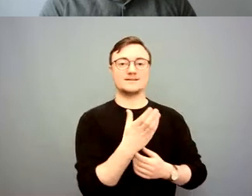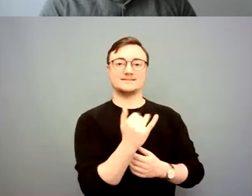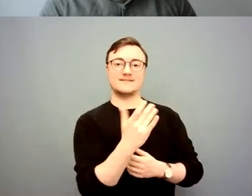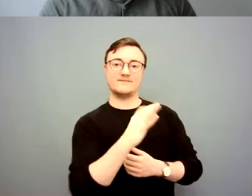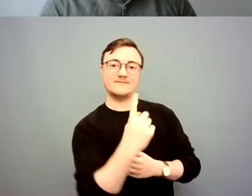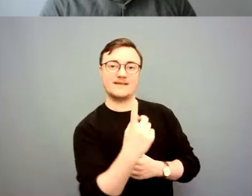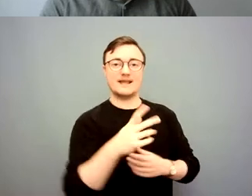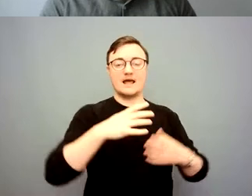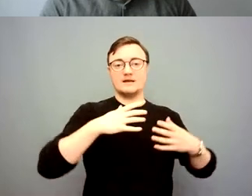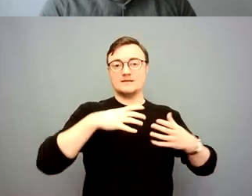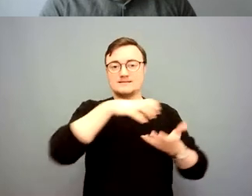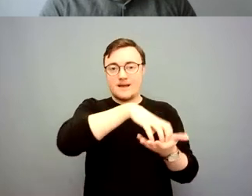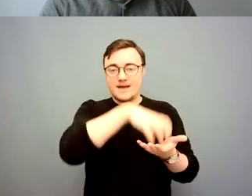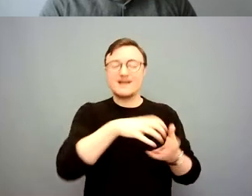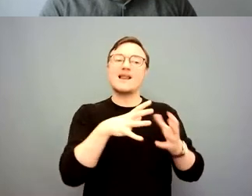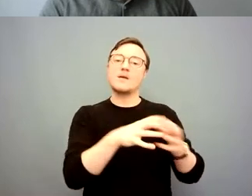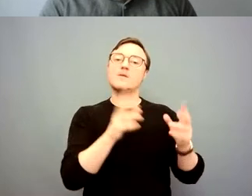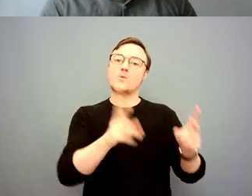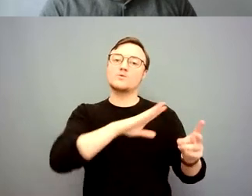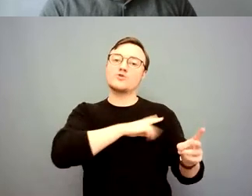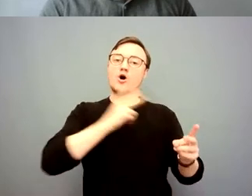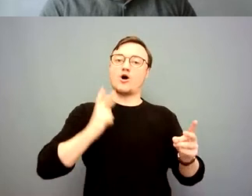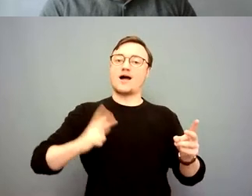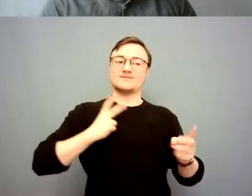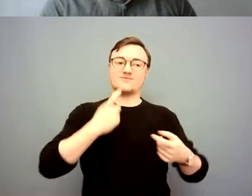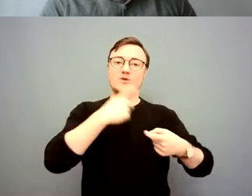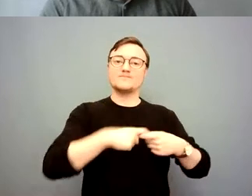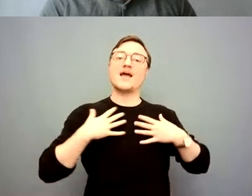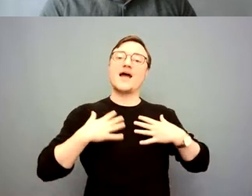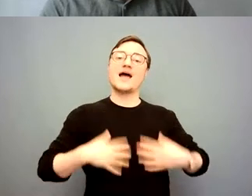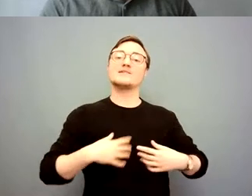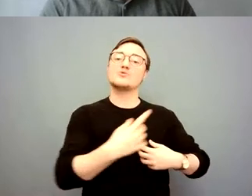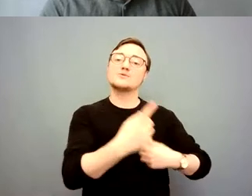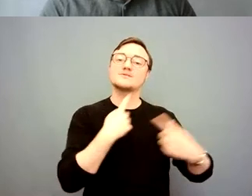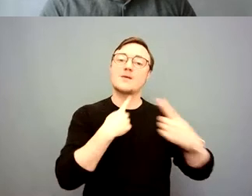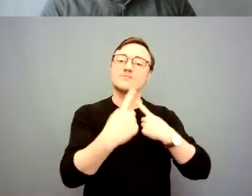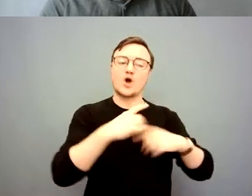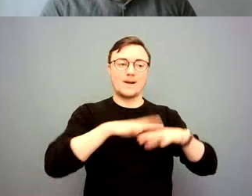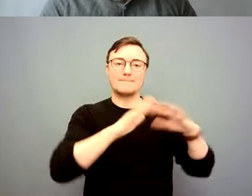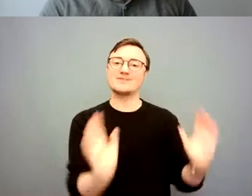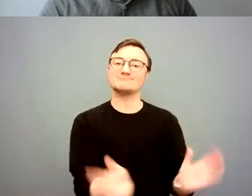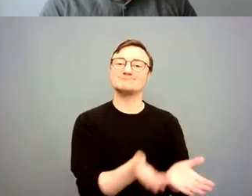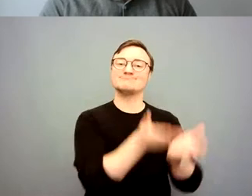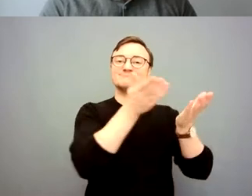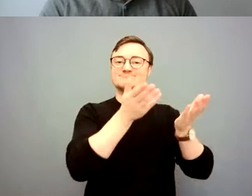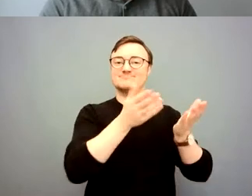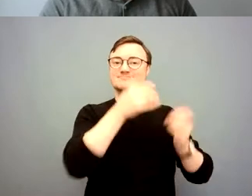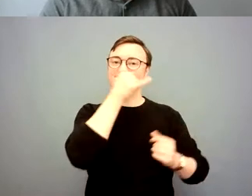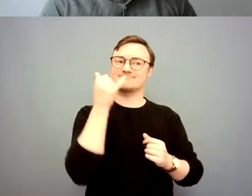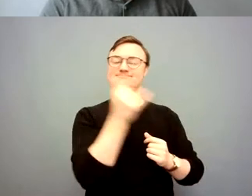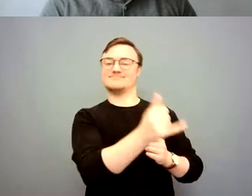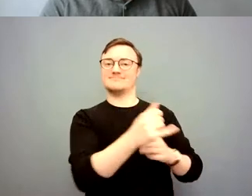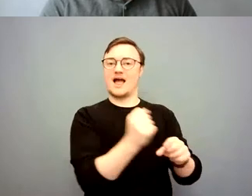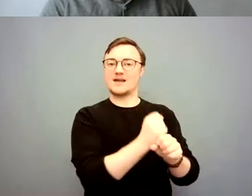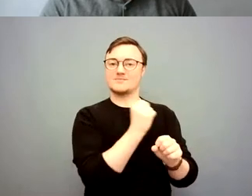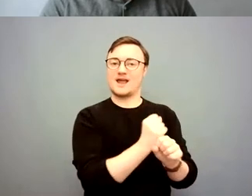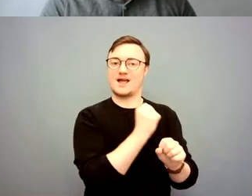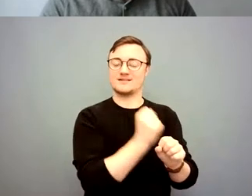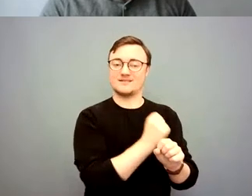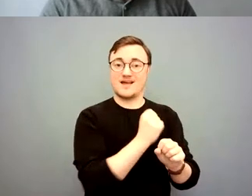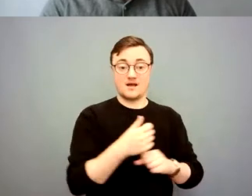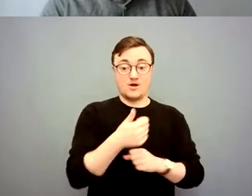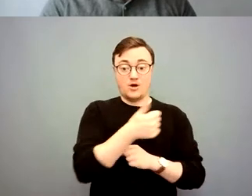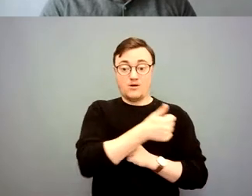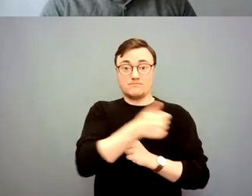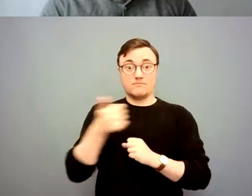med hälsosamtal och det hälsofrämjande arbetet. För det är ju så att det är inte bara inom sjukvården som det här